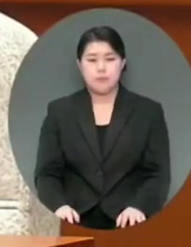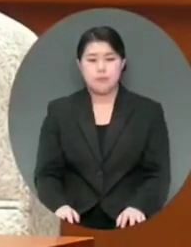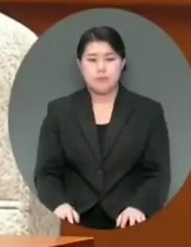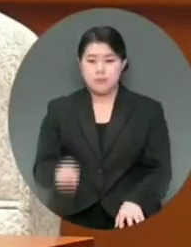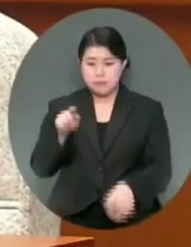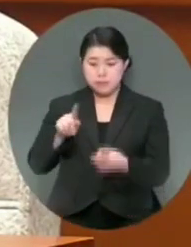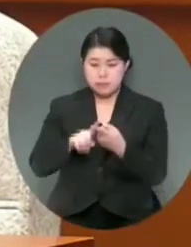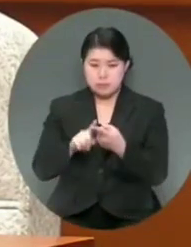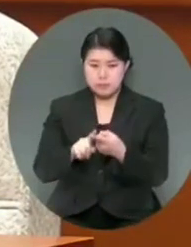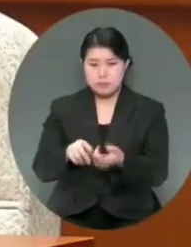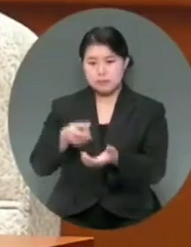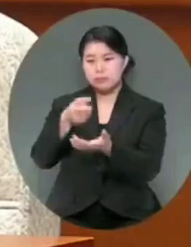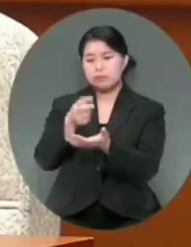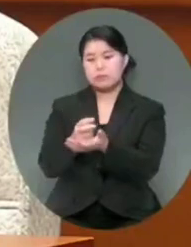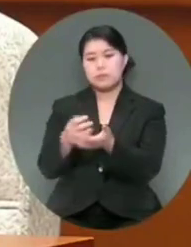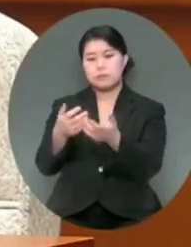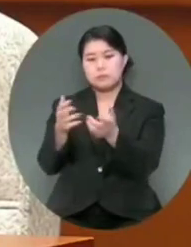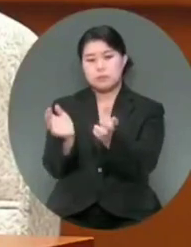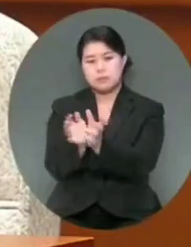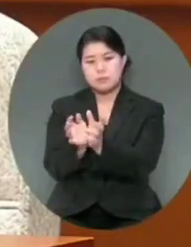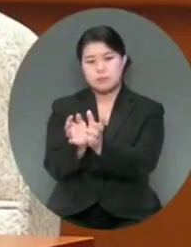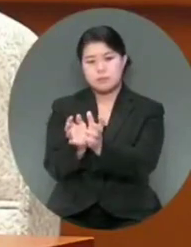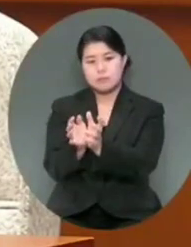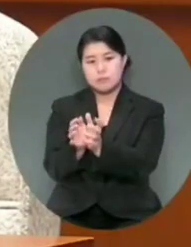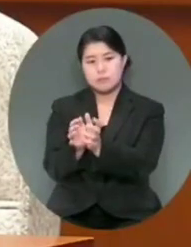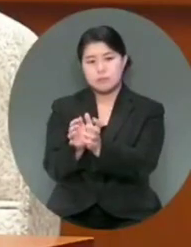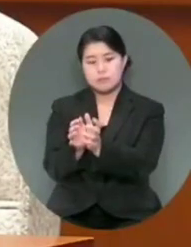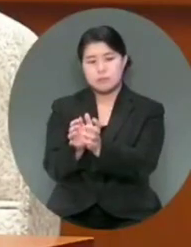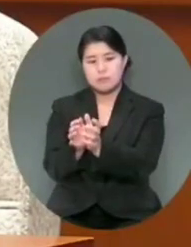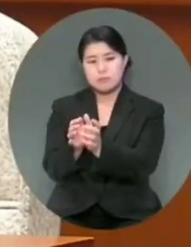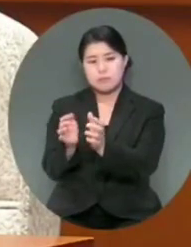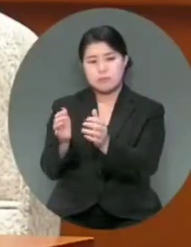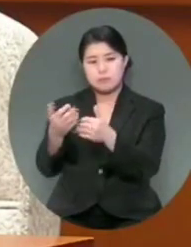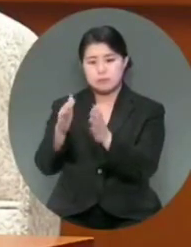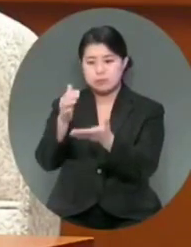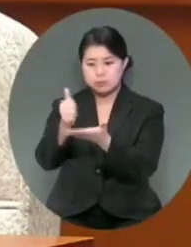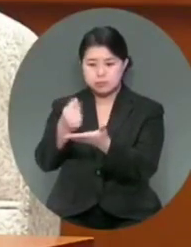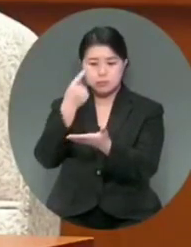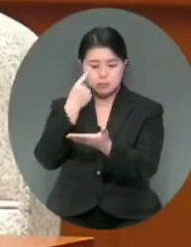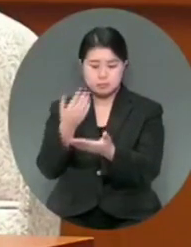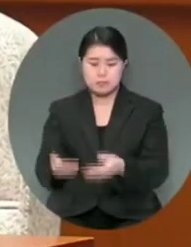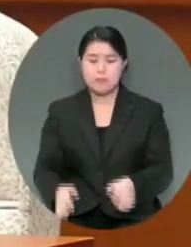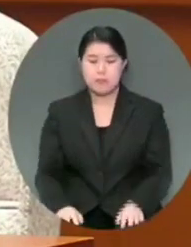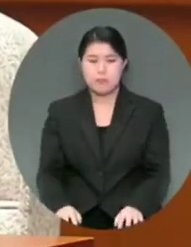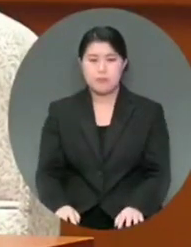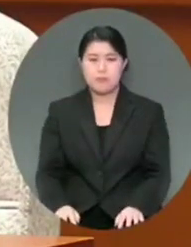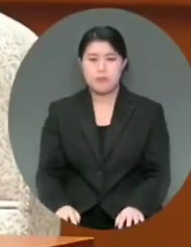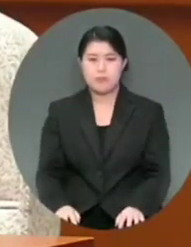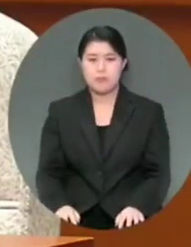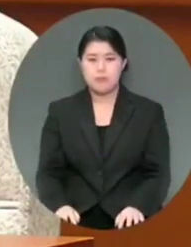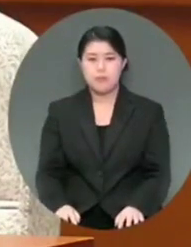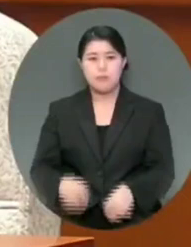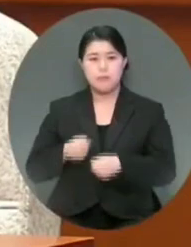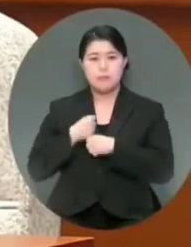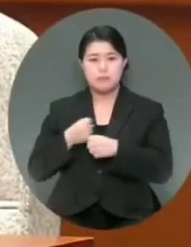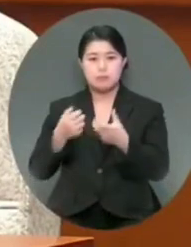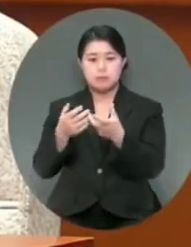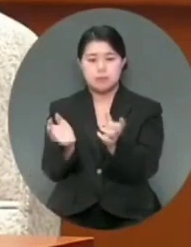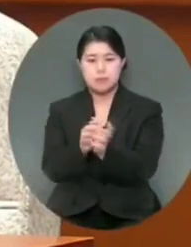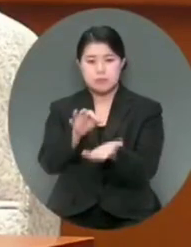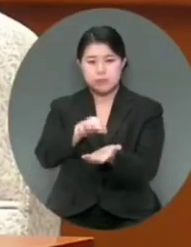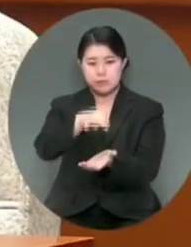이 사실을 두고 이 법무부 권순정 기조실장께 질의드립니다. 네. 국방부